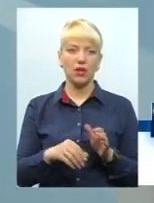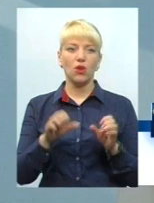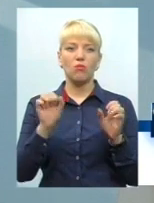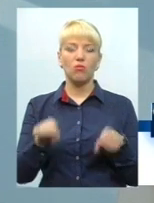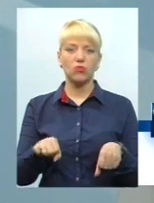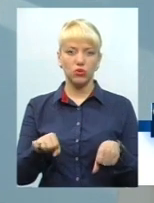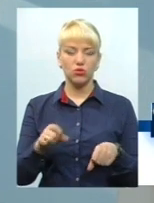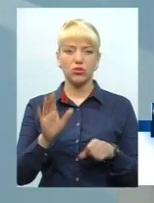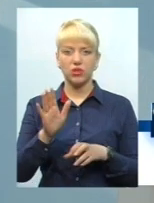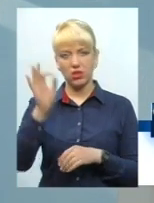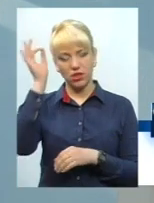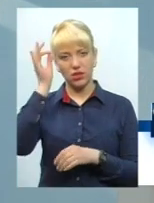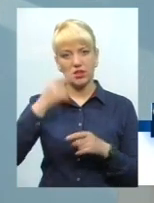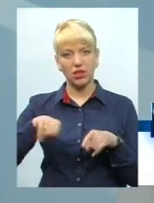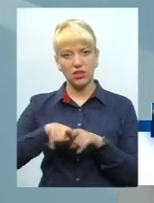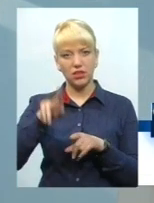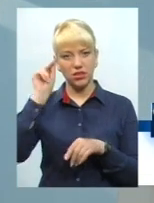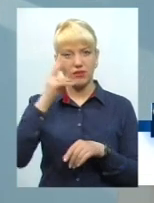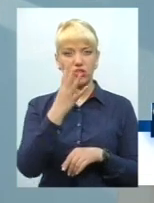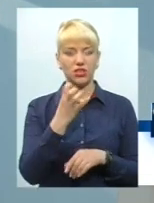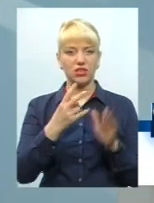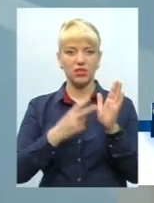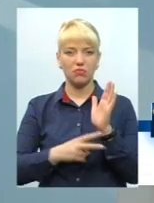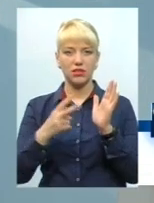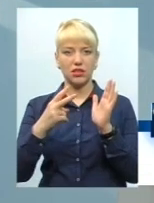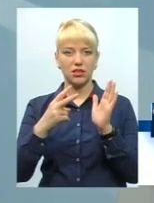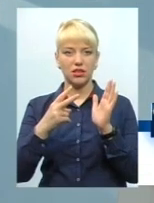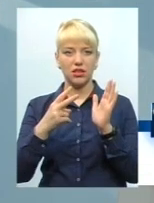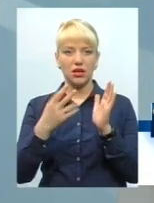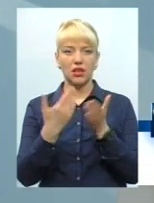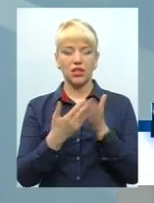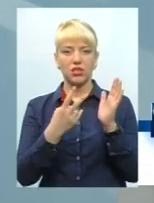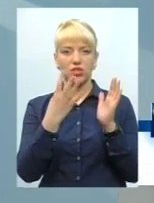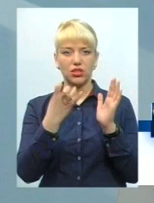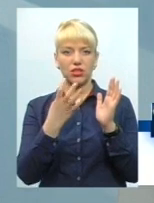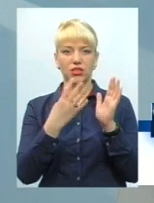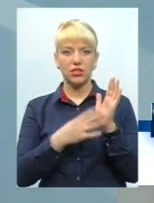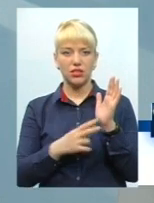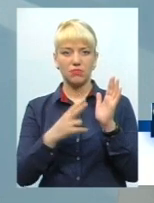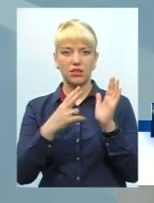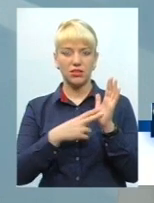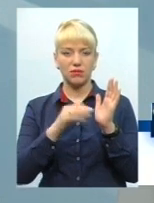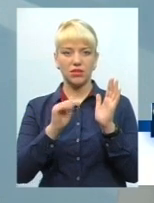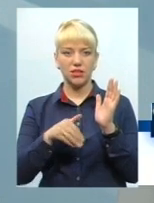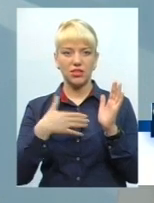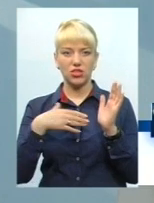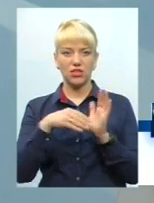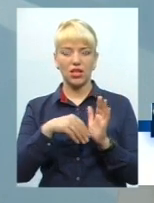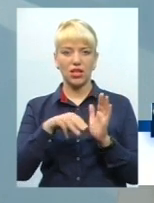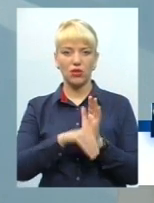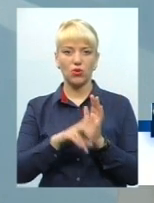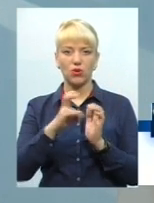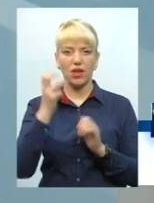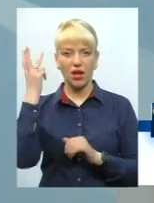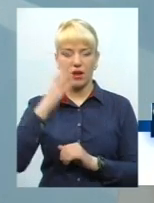тільки нагадати такі цифри, це 477, близько 477 тисяч загинуло на